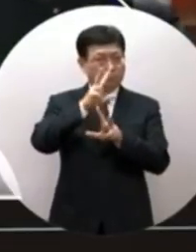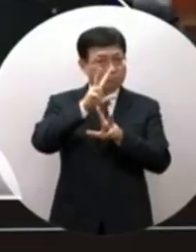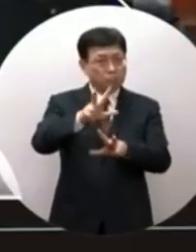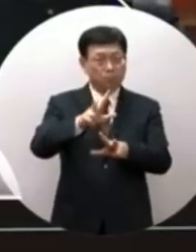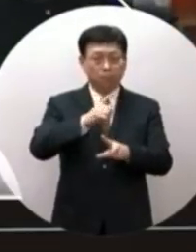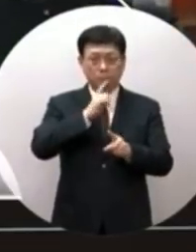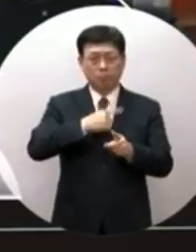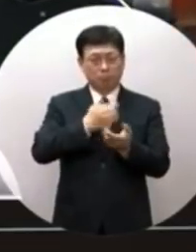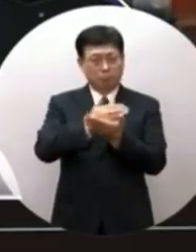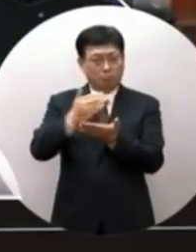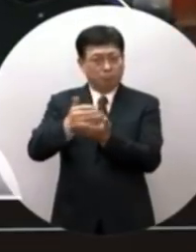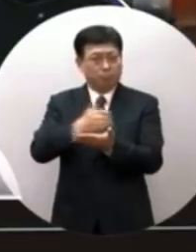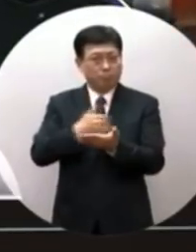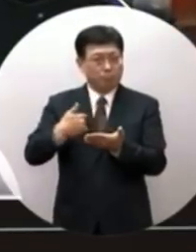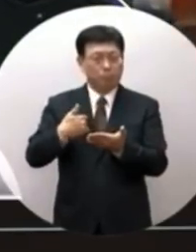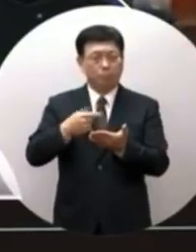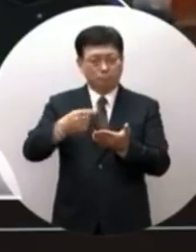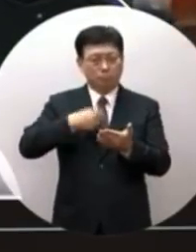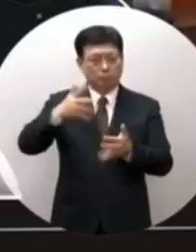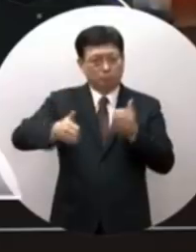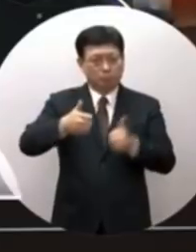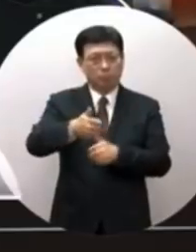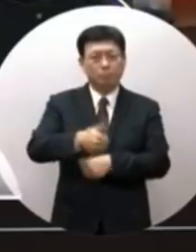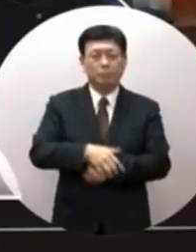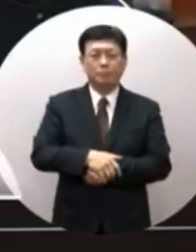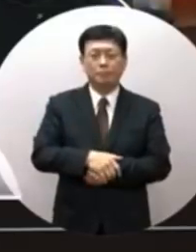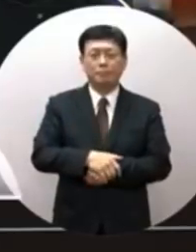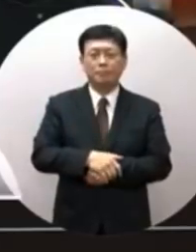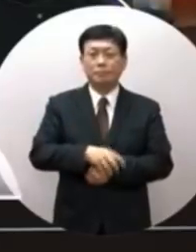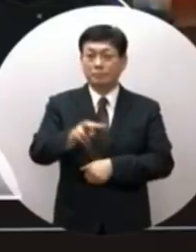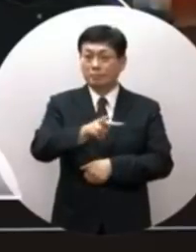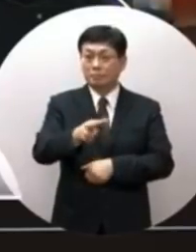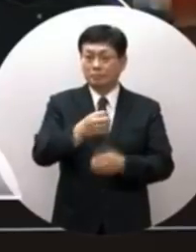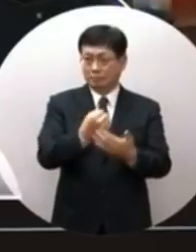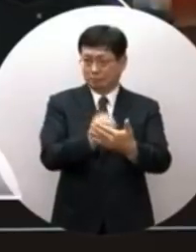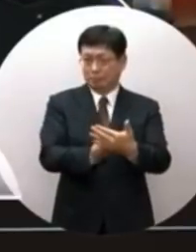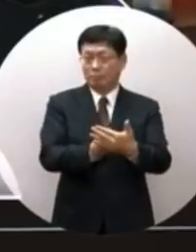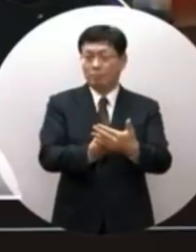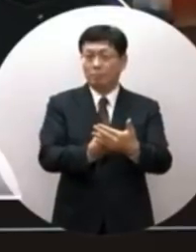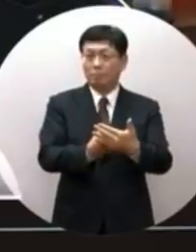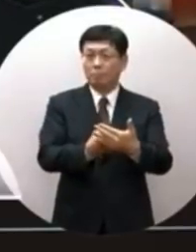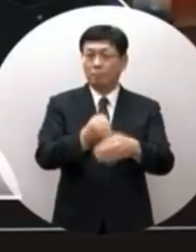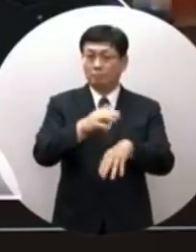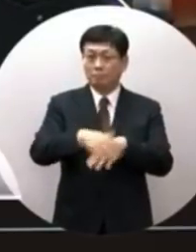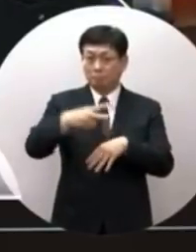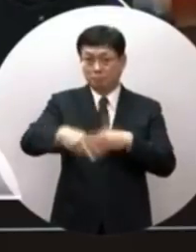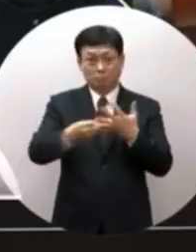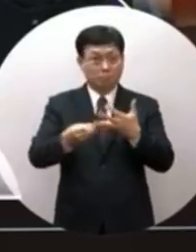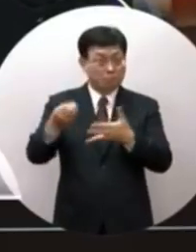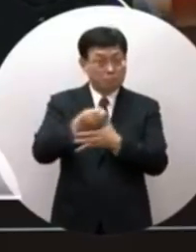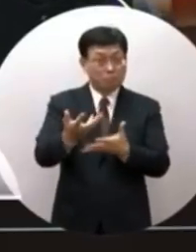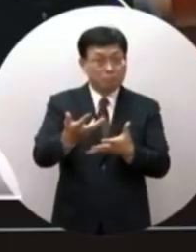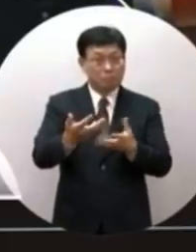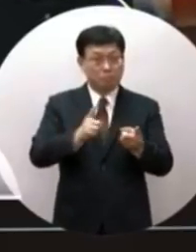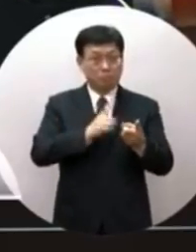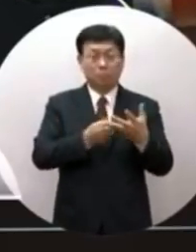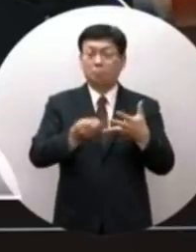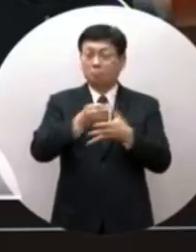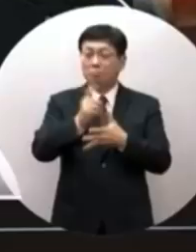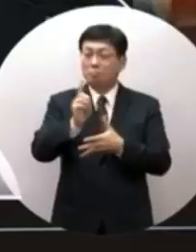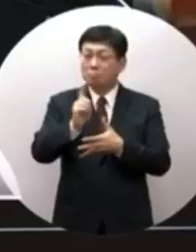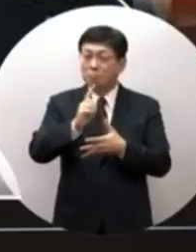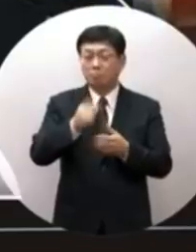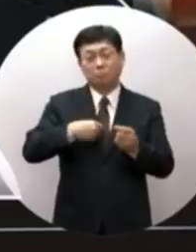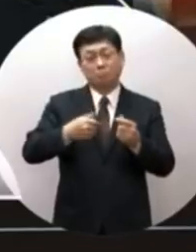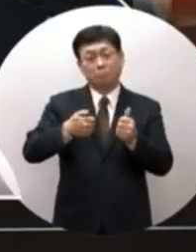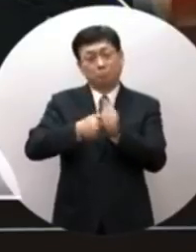解难事的咱的行政首长的啊。你两个给留下来，还是会去高升？凡是你想要做什么，